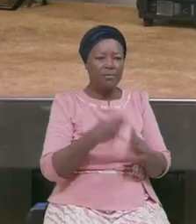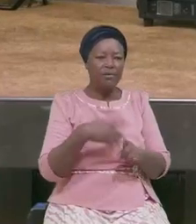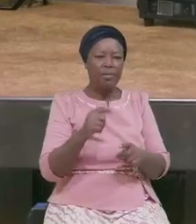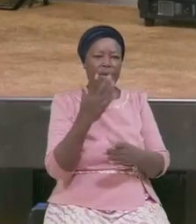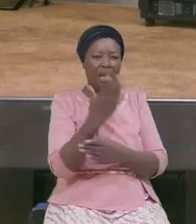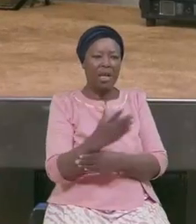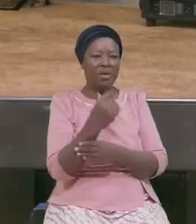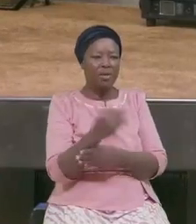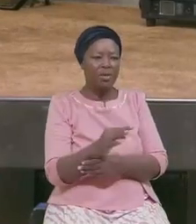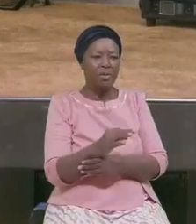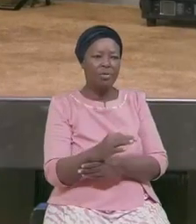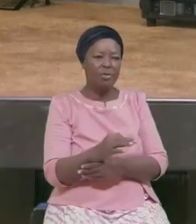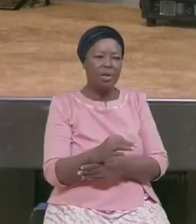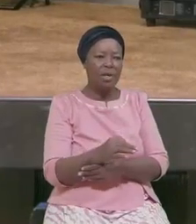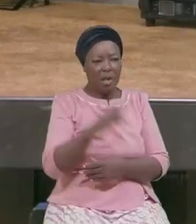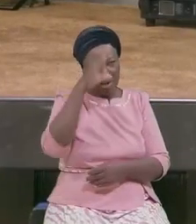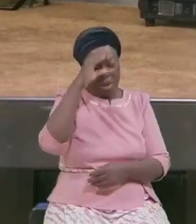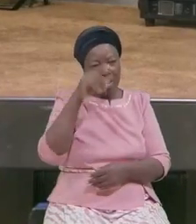haïssait.